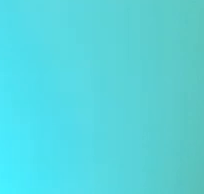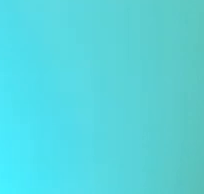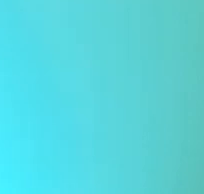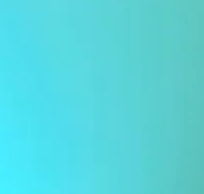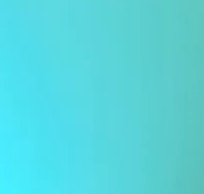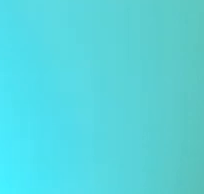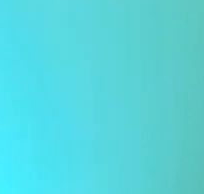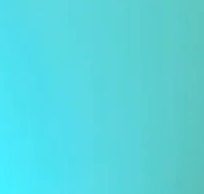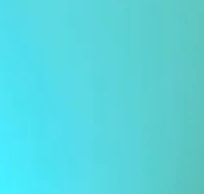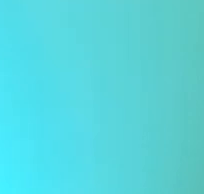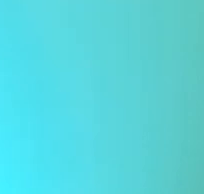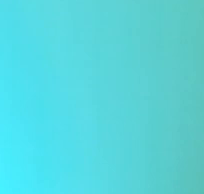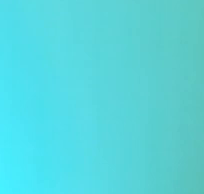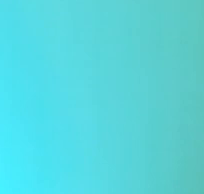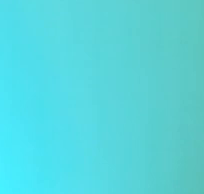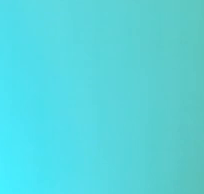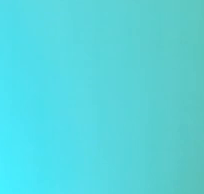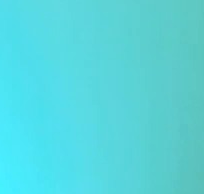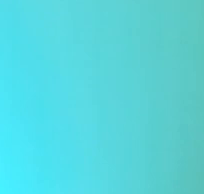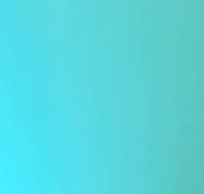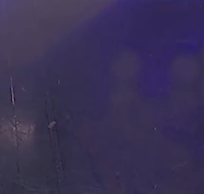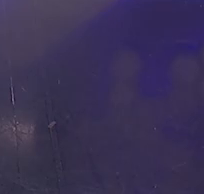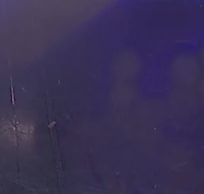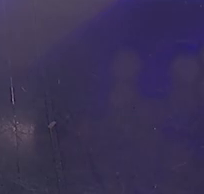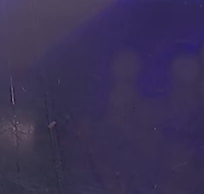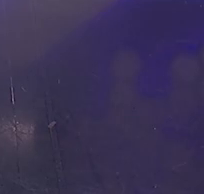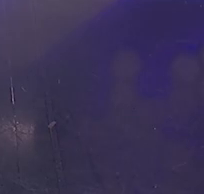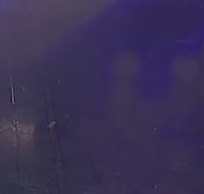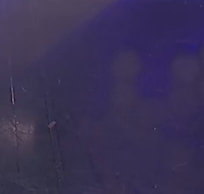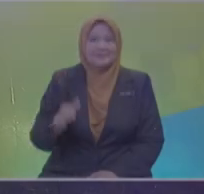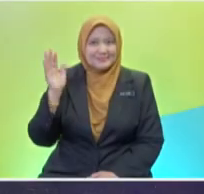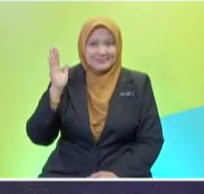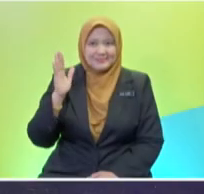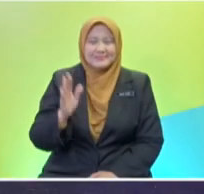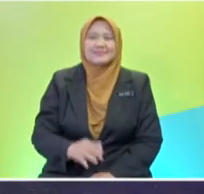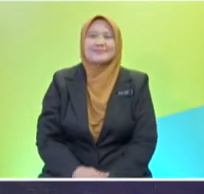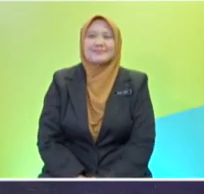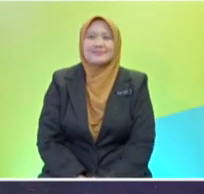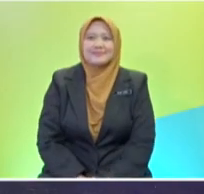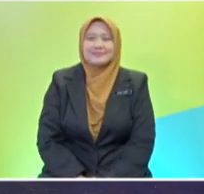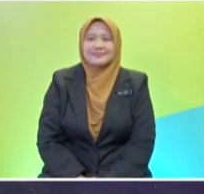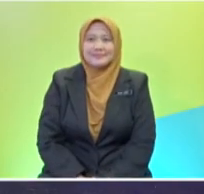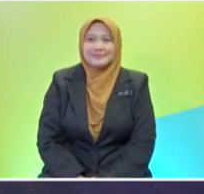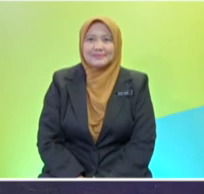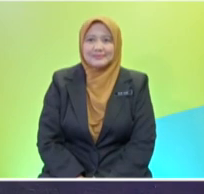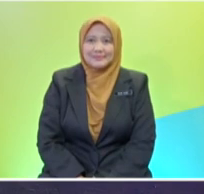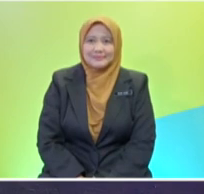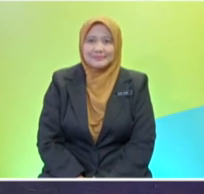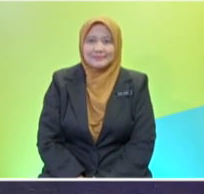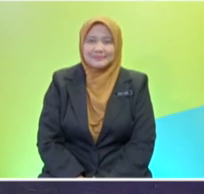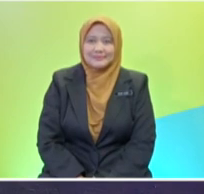alam itu dia sudah pasti cewek kita dan saya ucapkan selamat datang bersama kami dalam episode kali ini